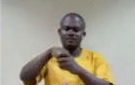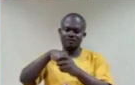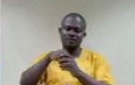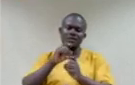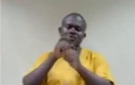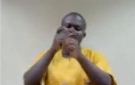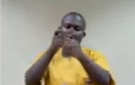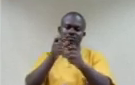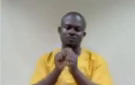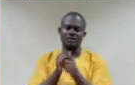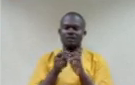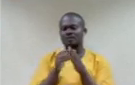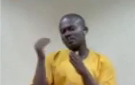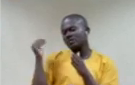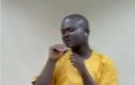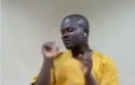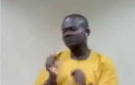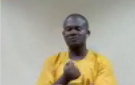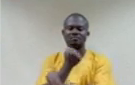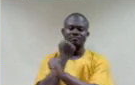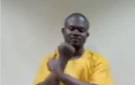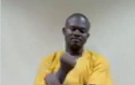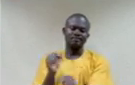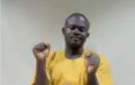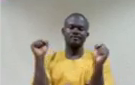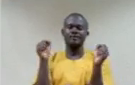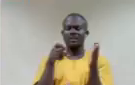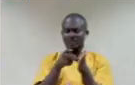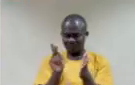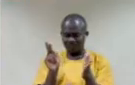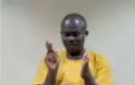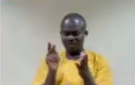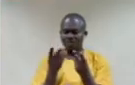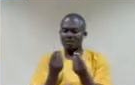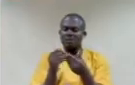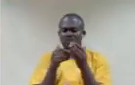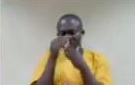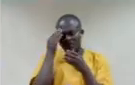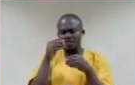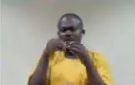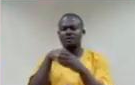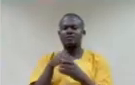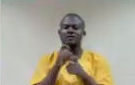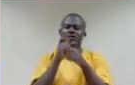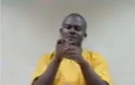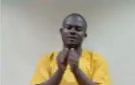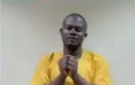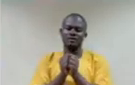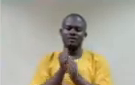impano kandi mbere ntabwo byashobokaga akakigura tout simplement yuko cyangwa ajye kugitangamo impano bakora